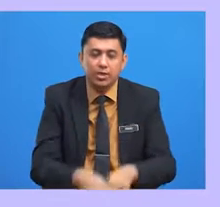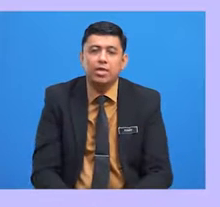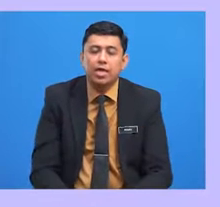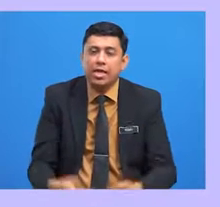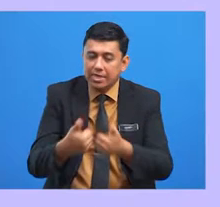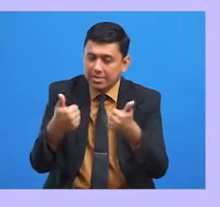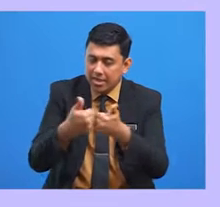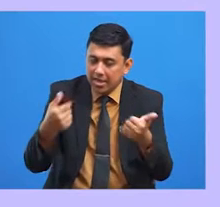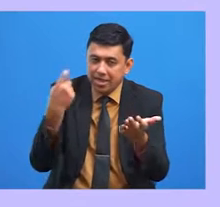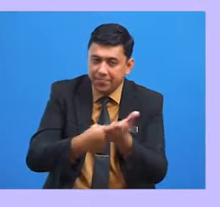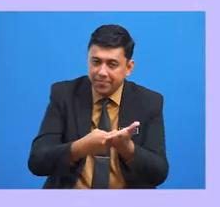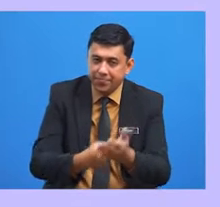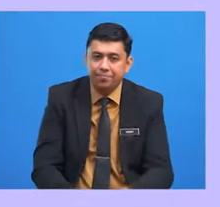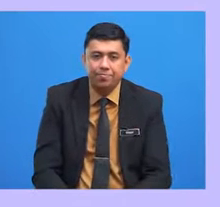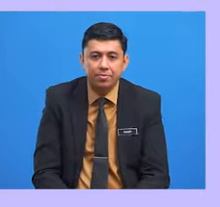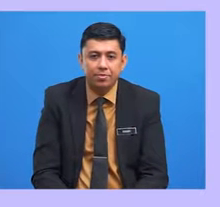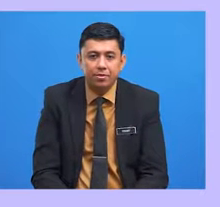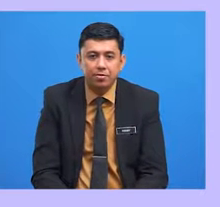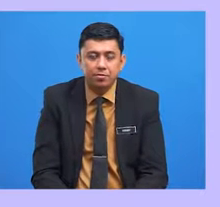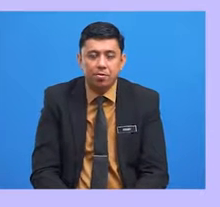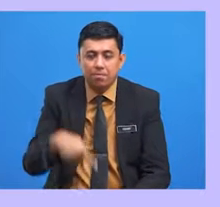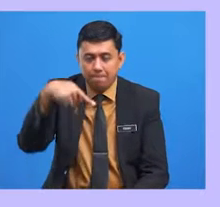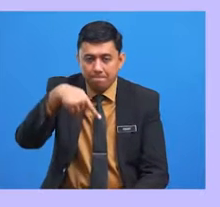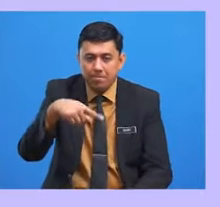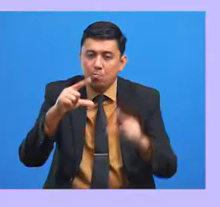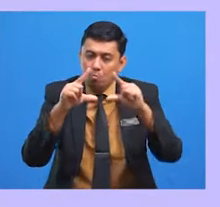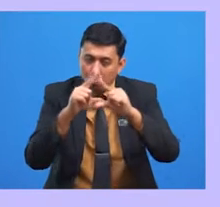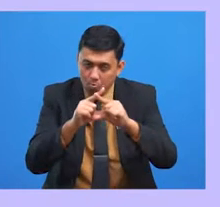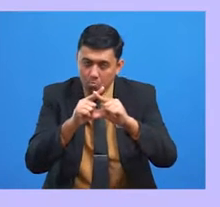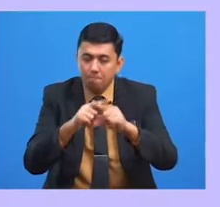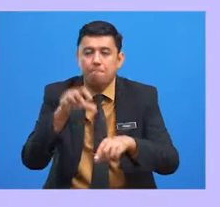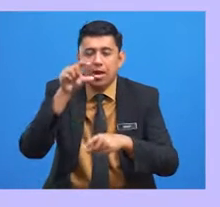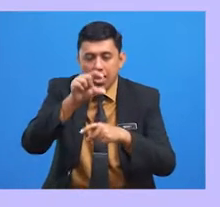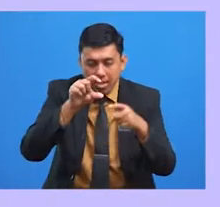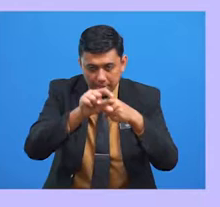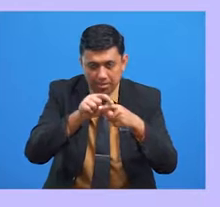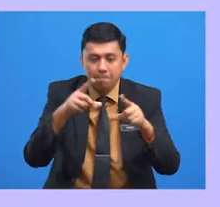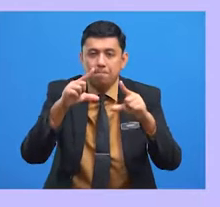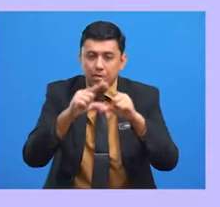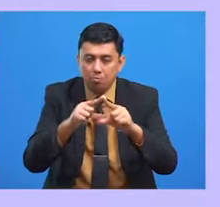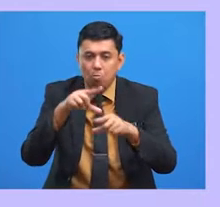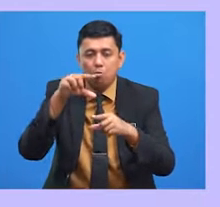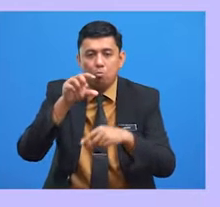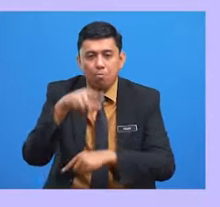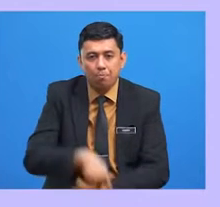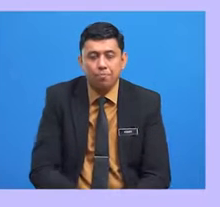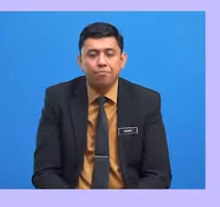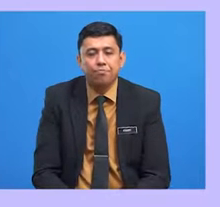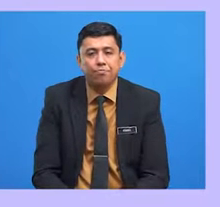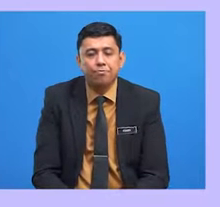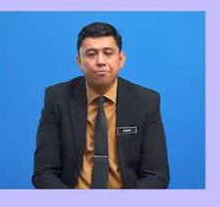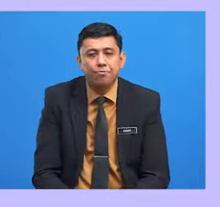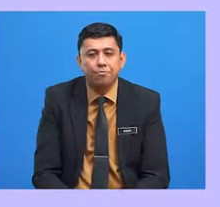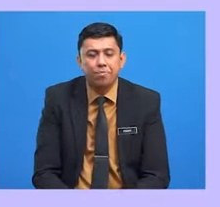harga permintaan iaitu Kikoko bahagi Pipopo. Kemudian, murid perlu mencari peratus